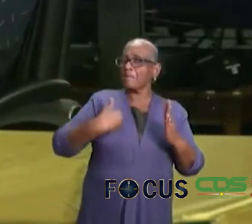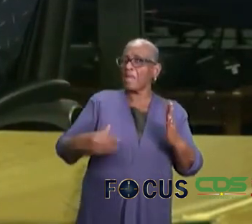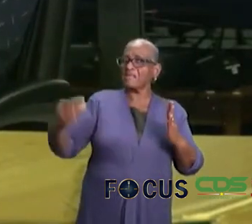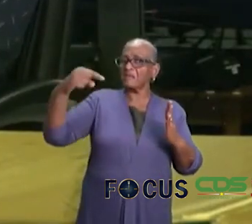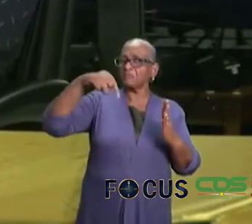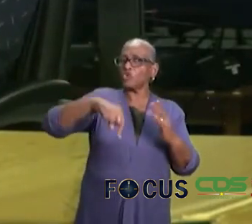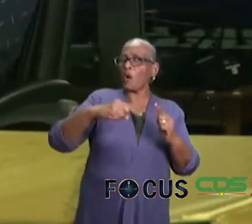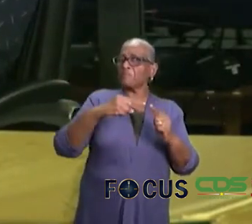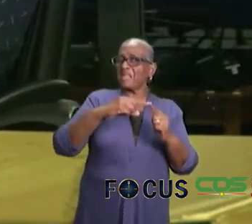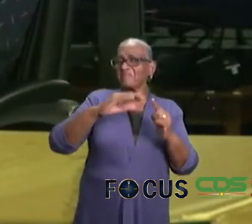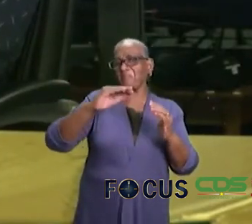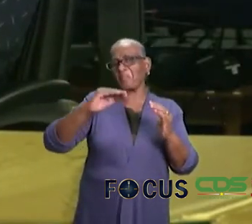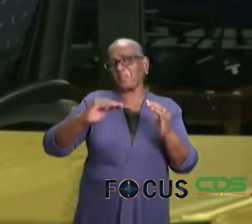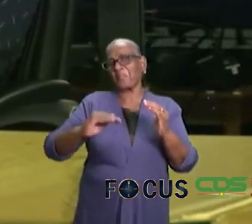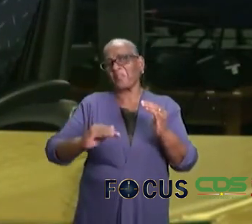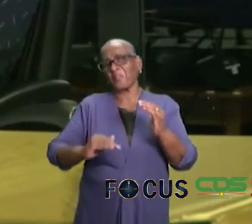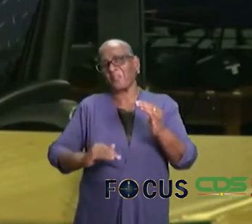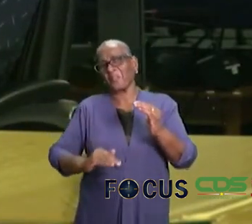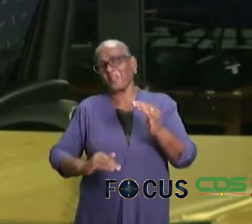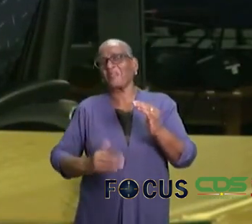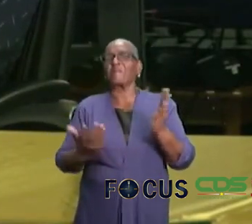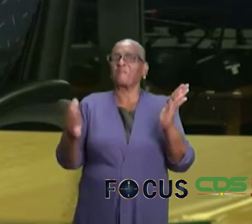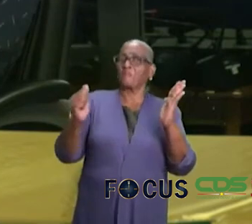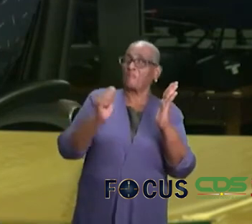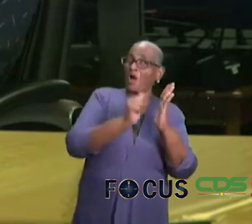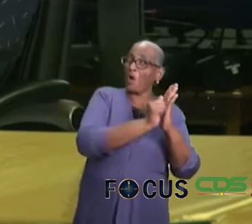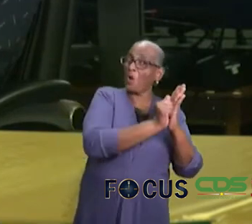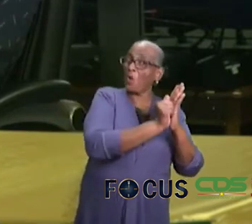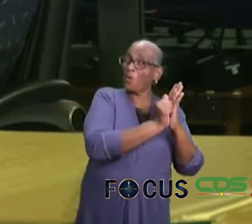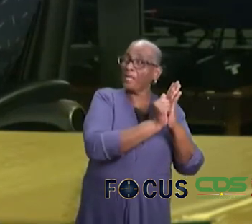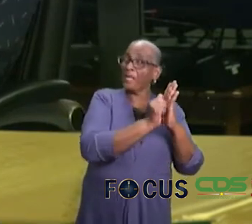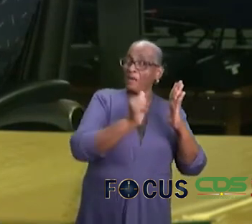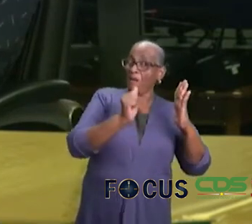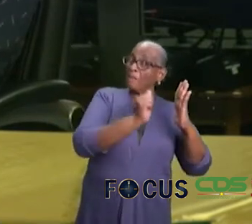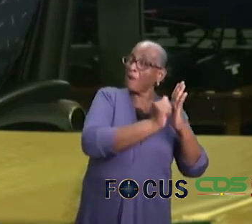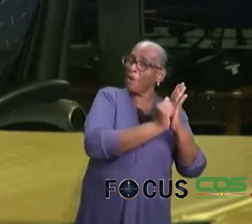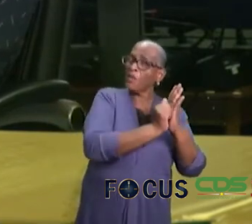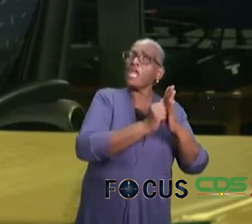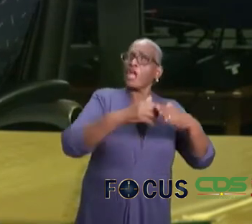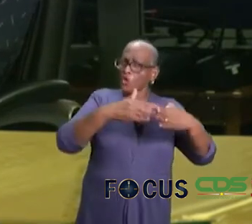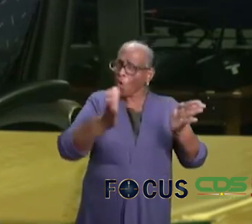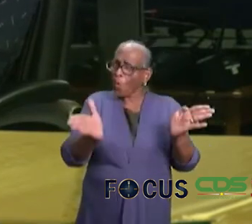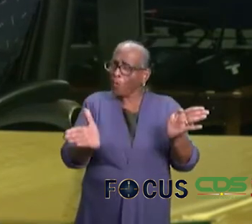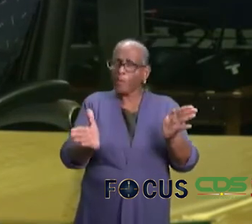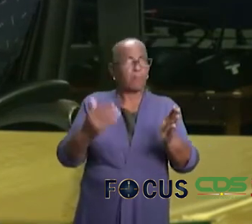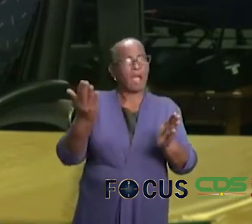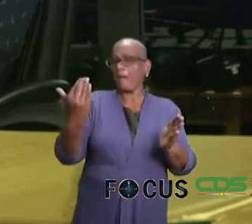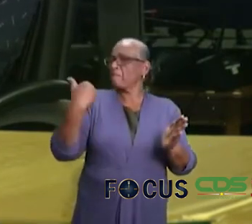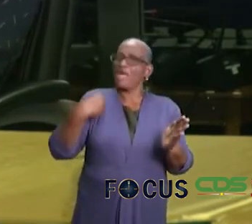En vandaar dat eigenlijk elk weekend de positivity rate altijd veel hoger is dan door de week.